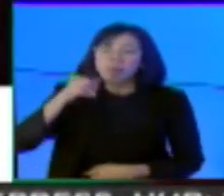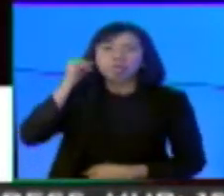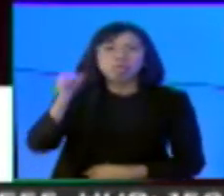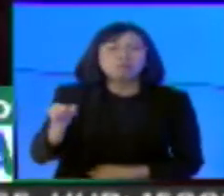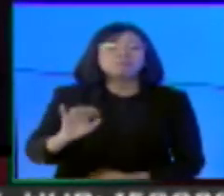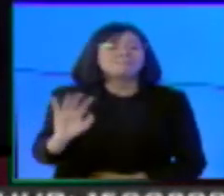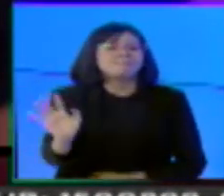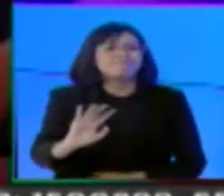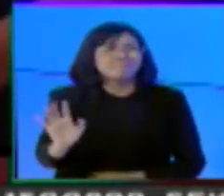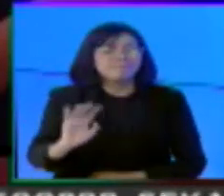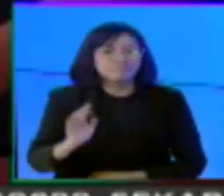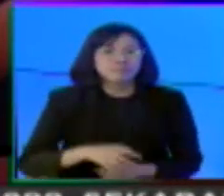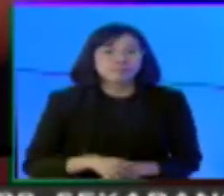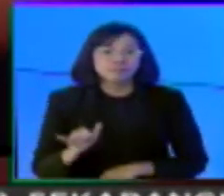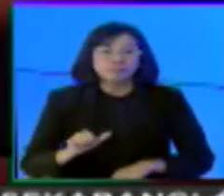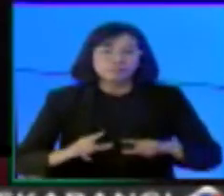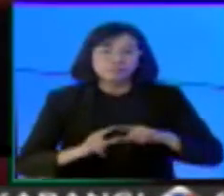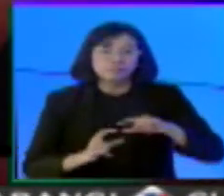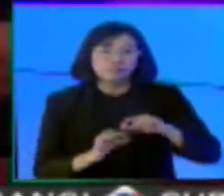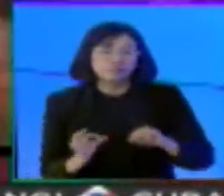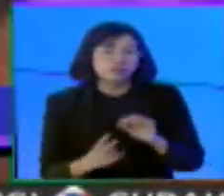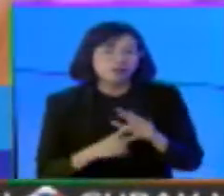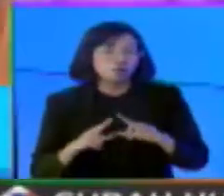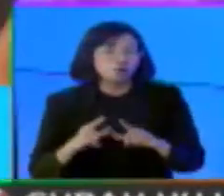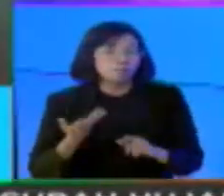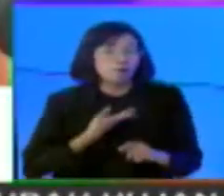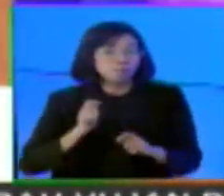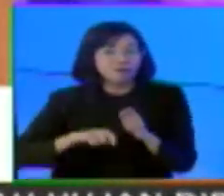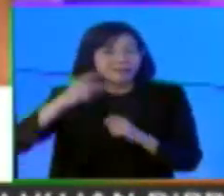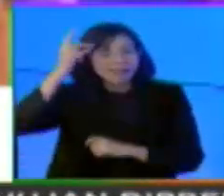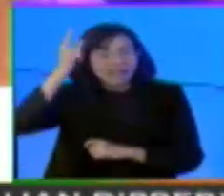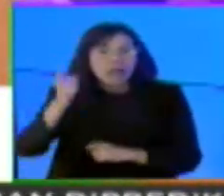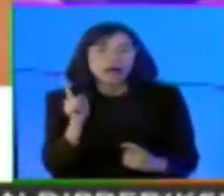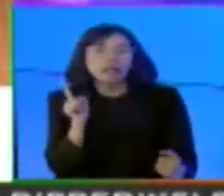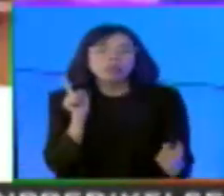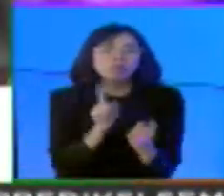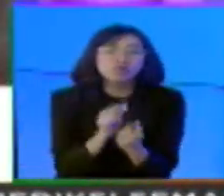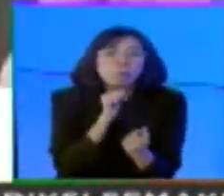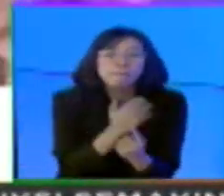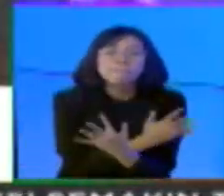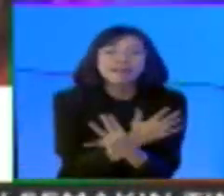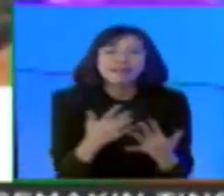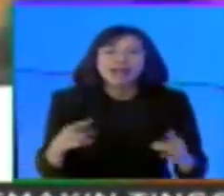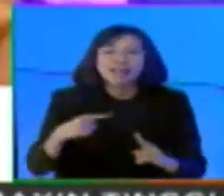itu. Yasona menyatakan dirinya berencana berkunjung ke Tanjung Priok guna menemui tokoh-tokoh